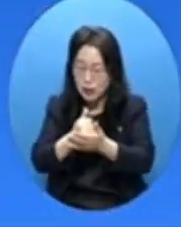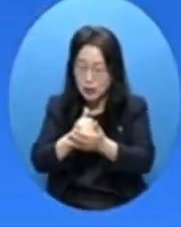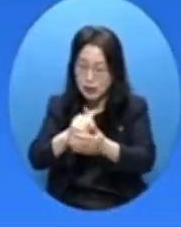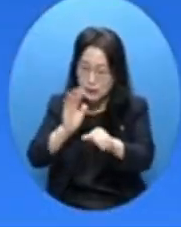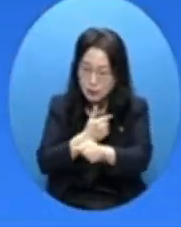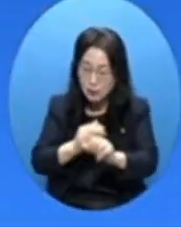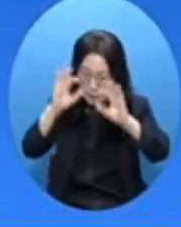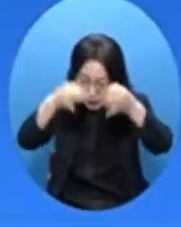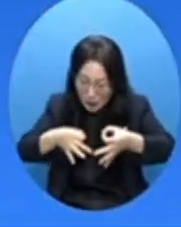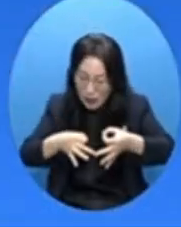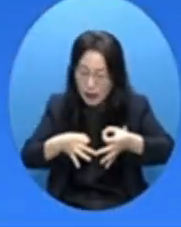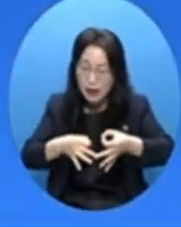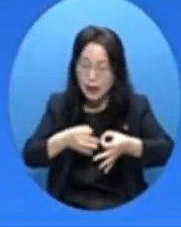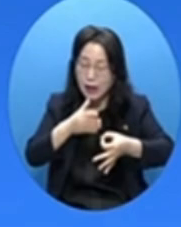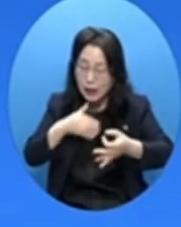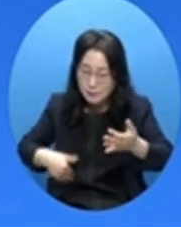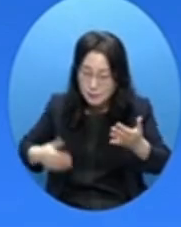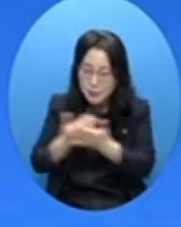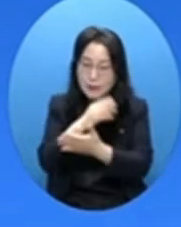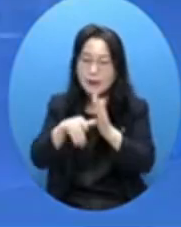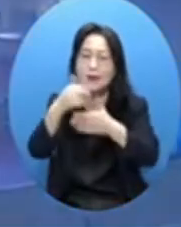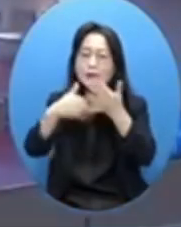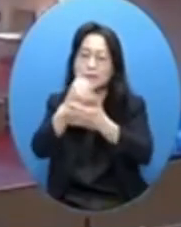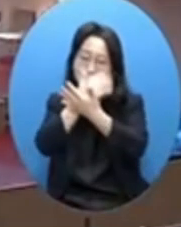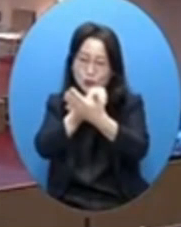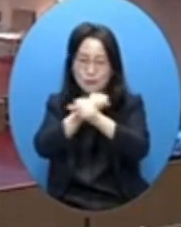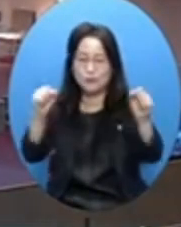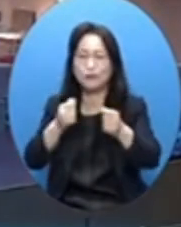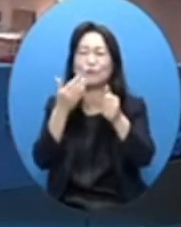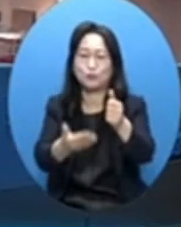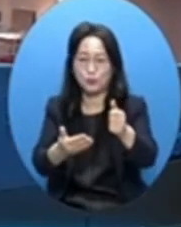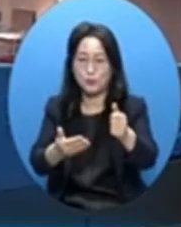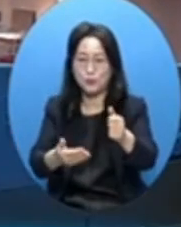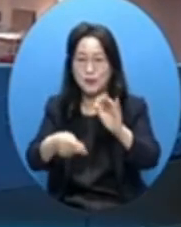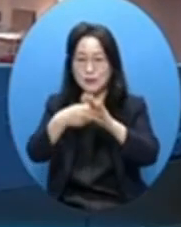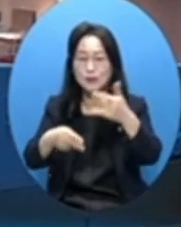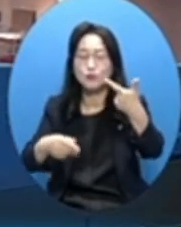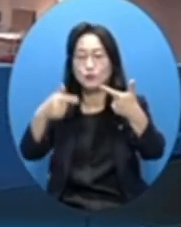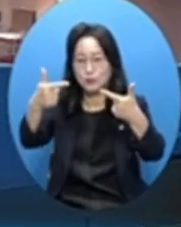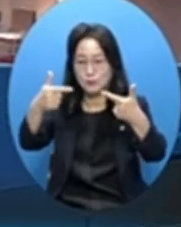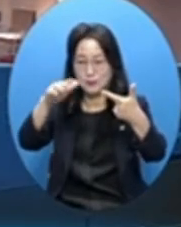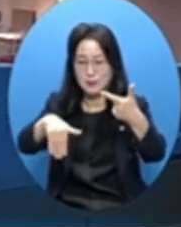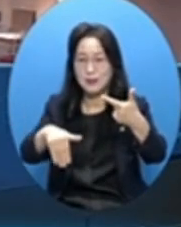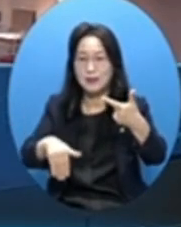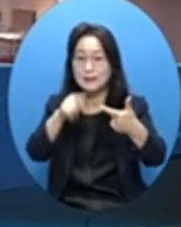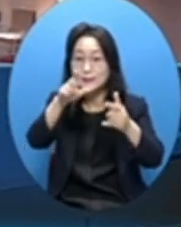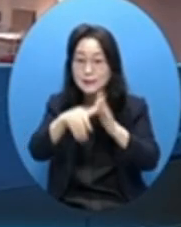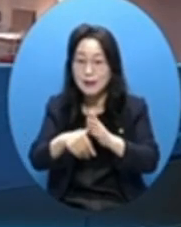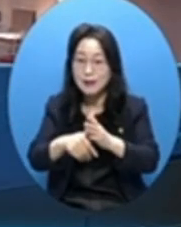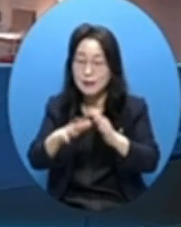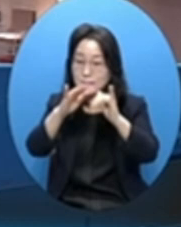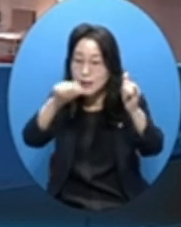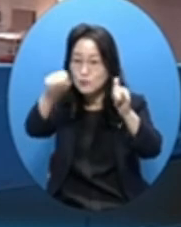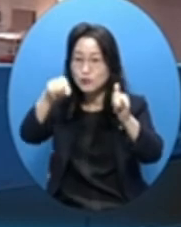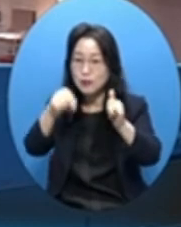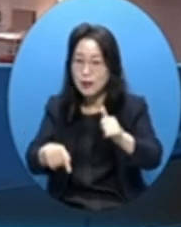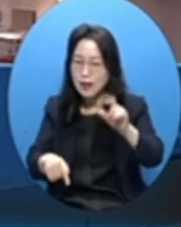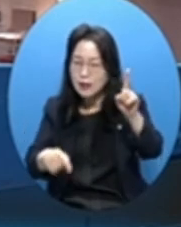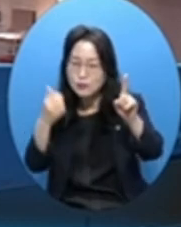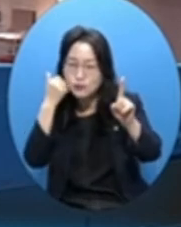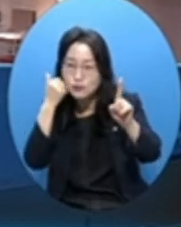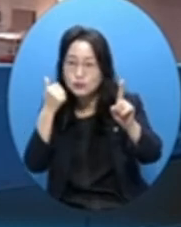했을 때 하나님께서 그 죄를 사하여 줬습니다 이사야 6장 6절 초짜입니다 그때 그 사람 중에 하나가